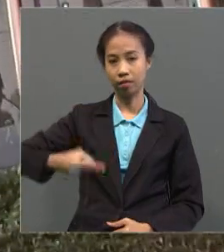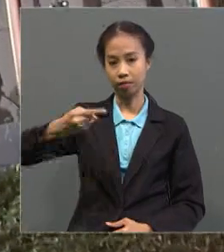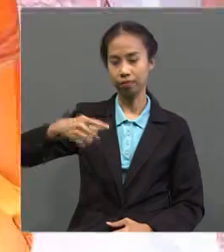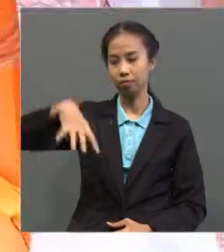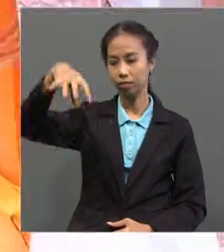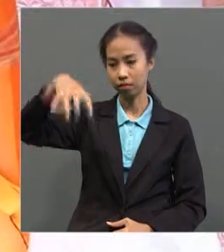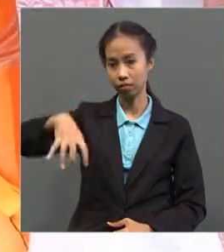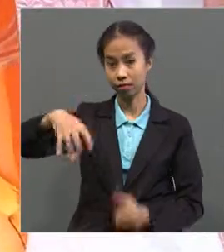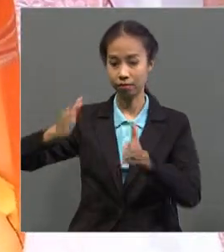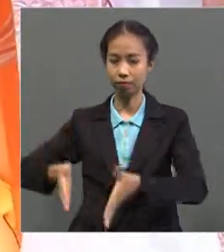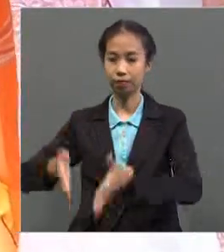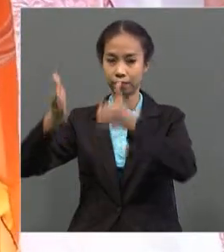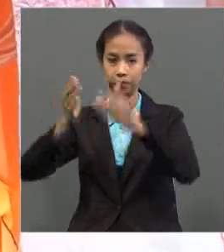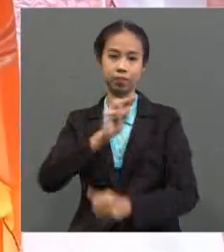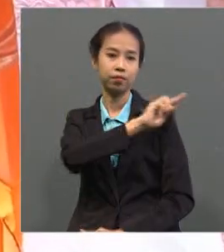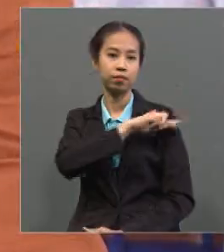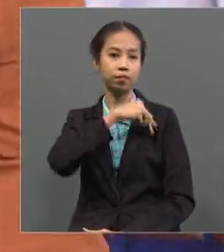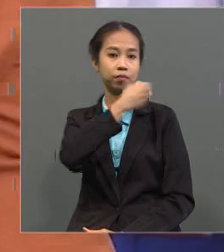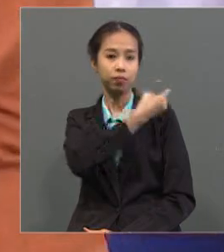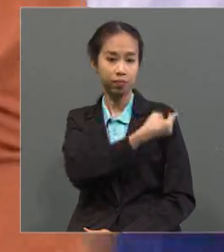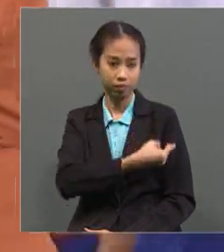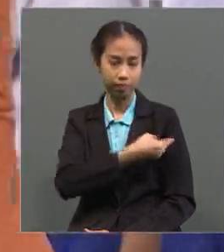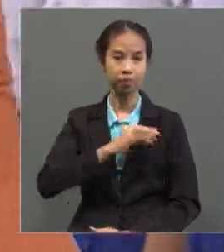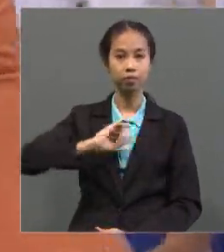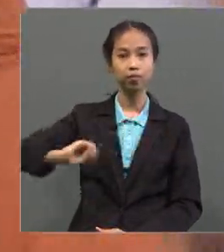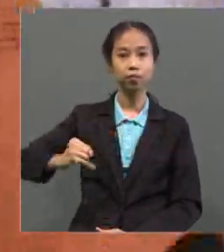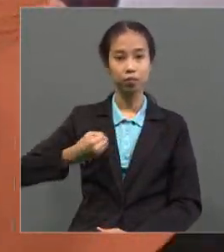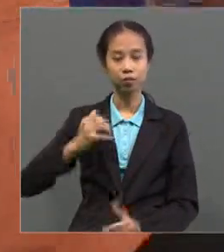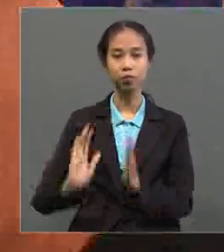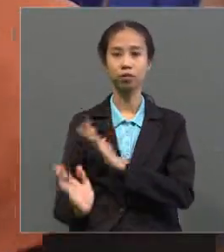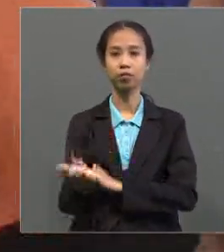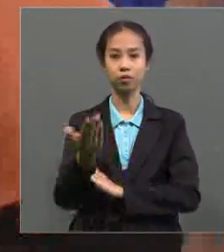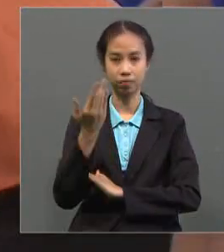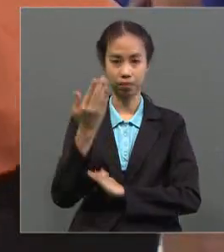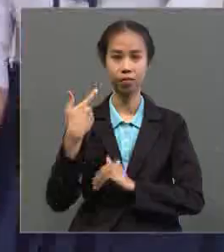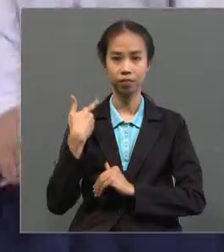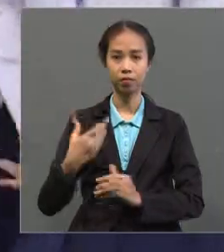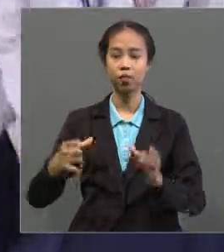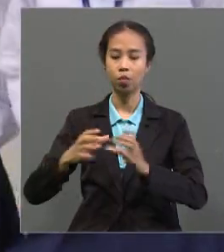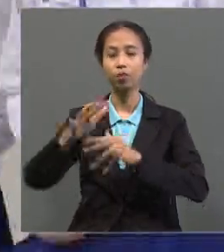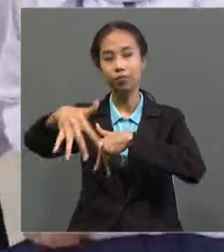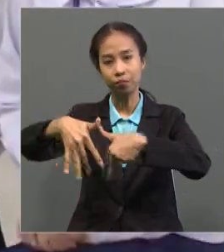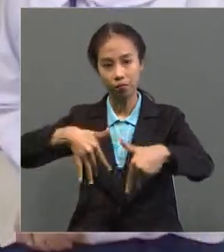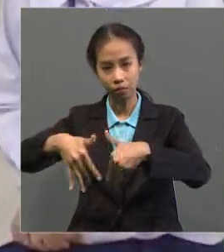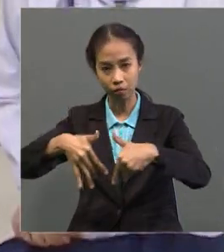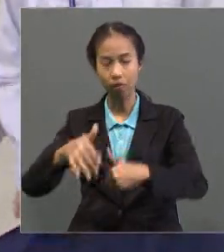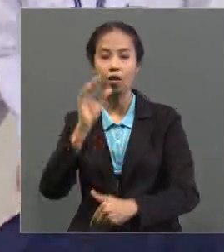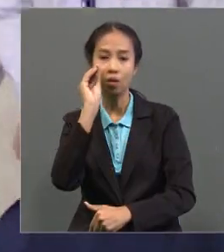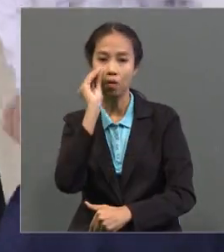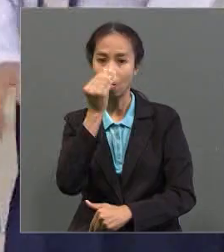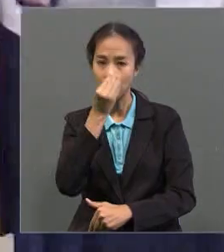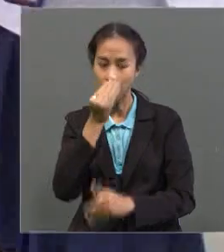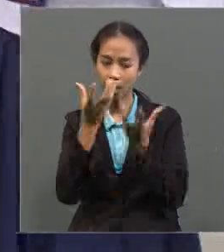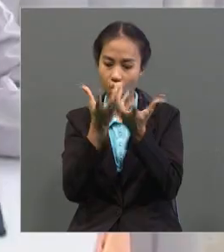อาคารภูมิสิริมังคลาอนุสรณ์โรงพยาบาลจุฬาลงกรณ์สภากาชาดไทยในช่วงเช้าวันนี้มีคณะบุคคลและประชาชนนำแจกันดอกไม้